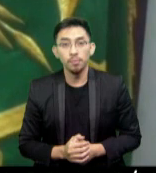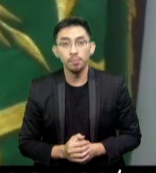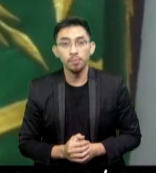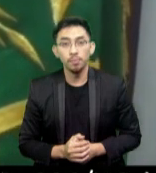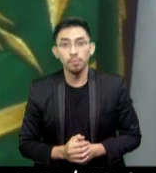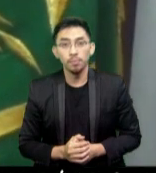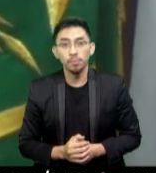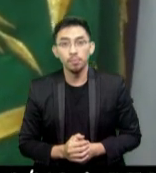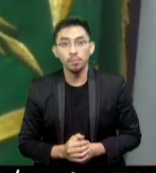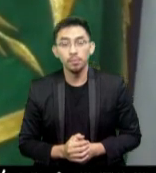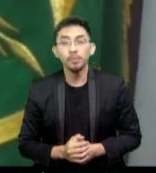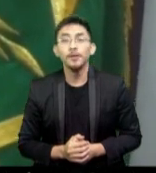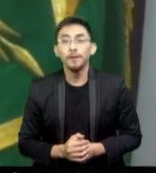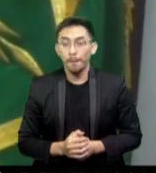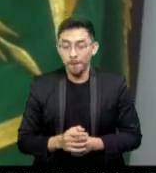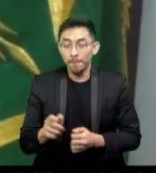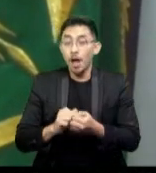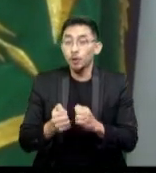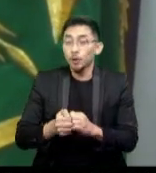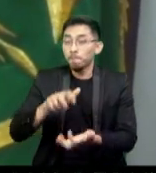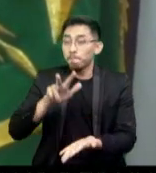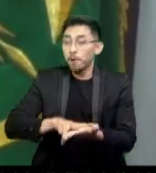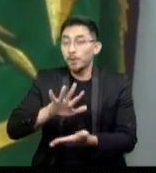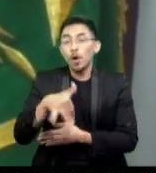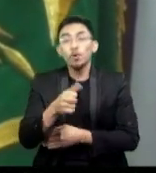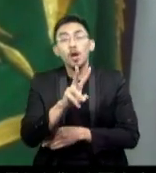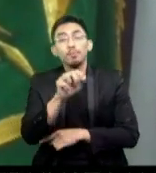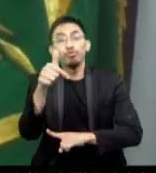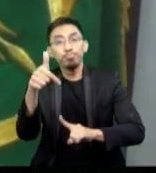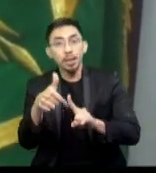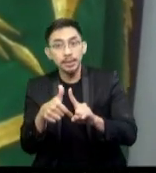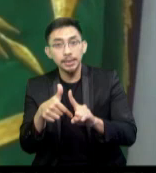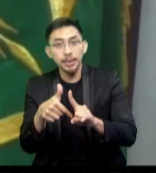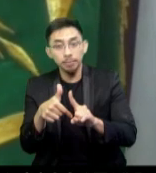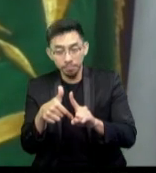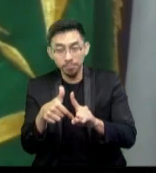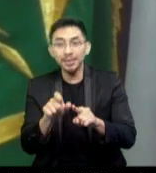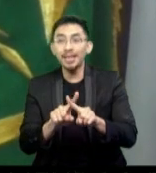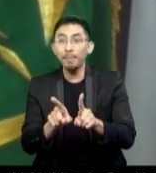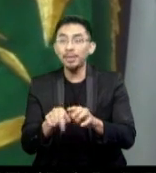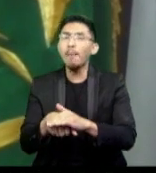diputus perkaranya sejak tahun 2017 dalam perkara penggelapan.